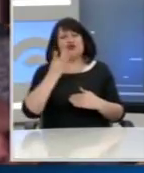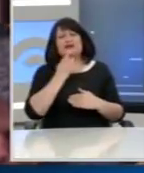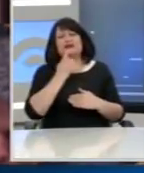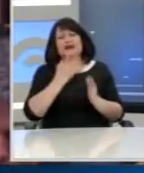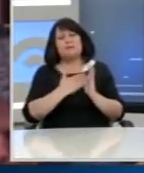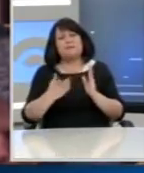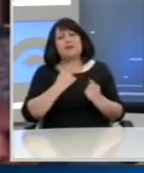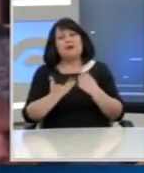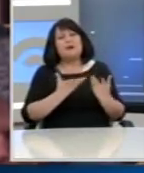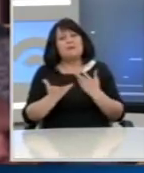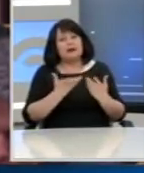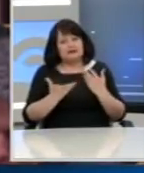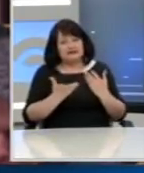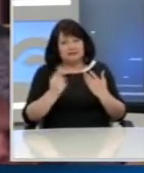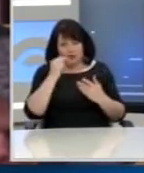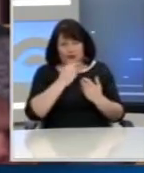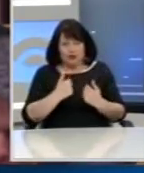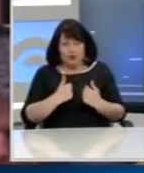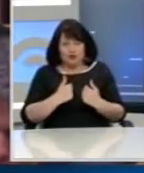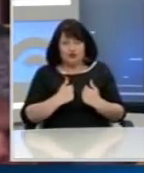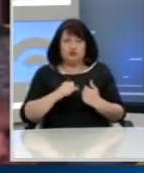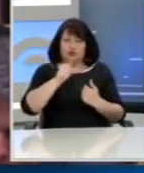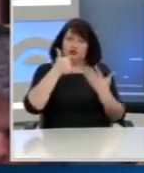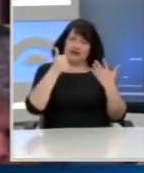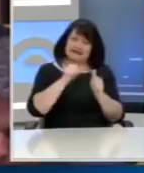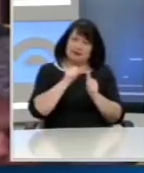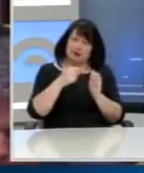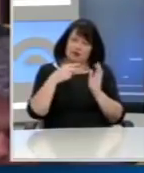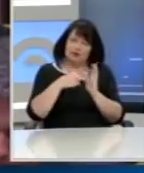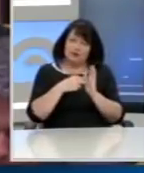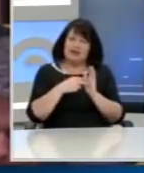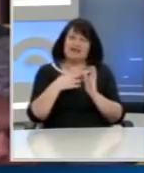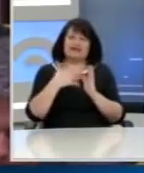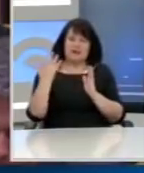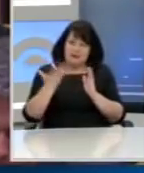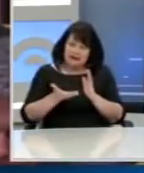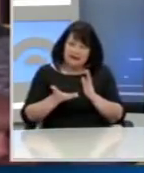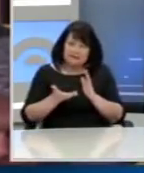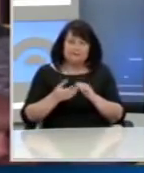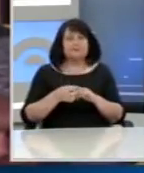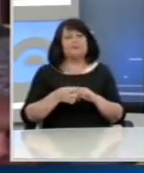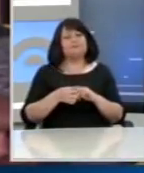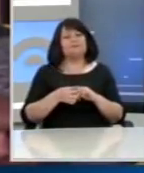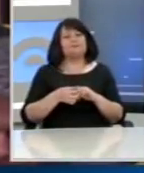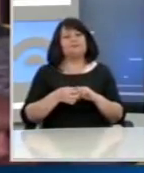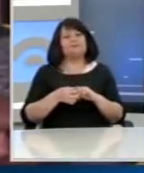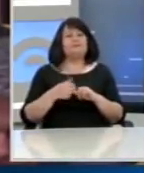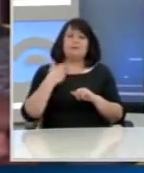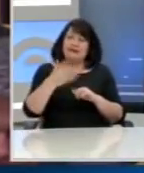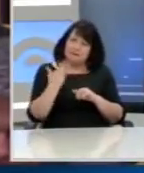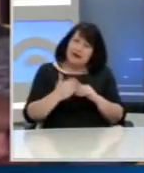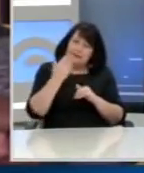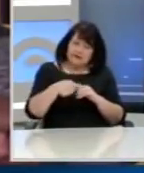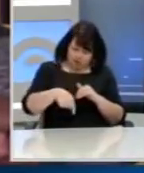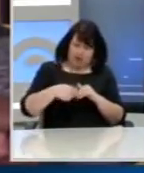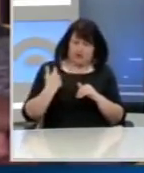της διαπραγμάτευσης, το πρώτο εξάμεινο του 2005, με δηλώσεις που έχω κάνει μετά,